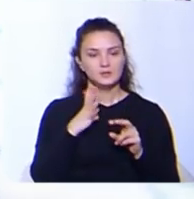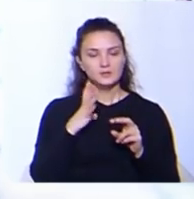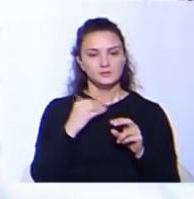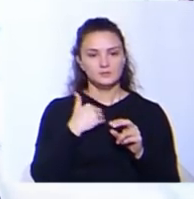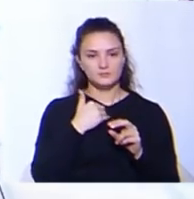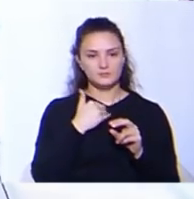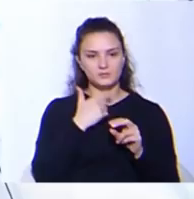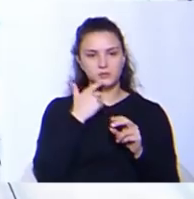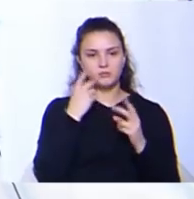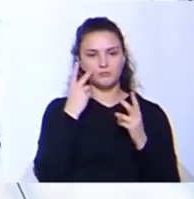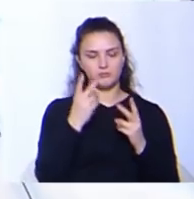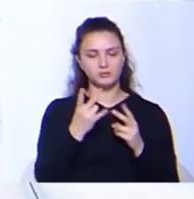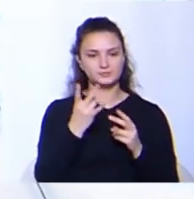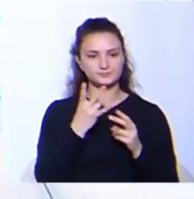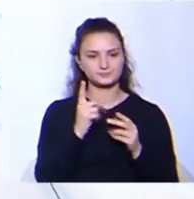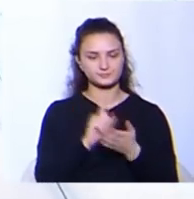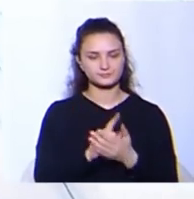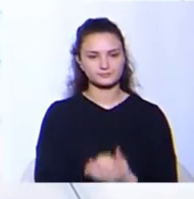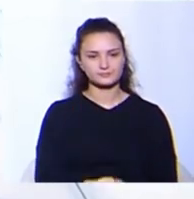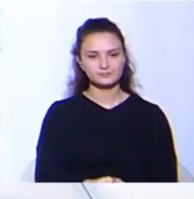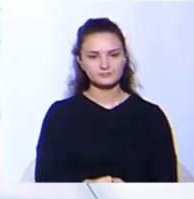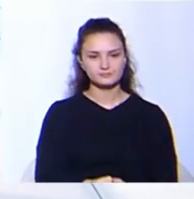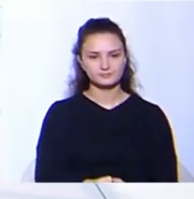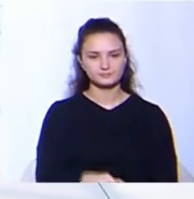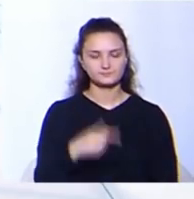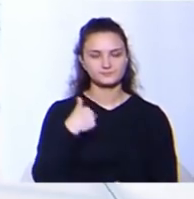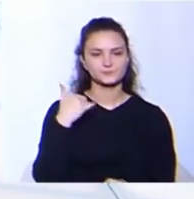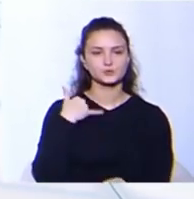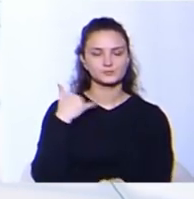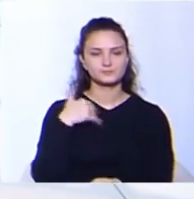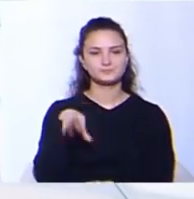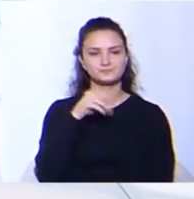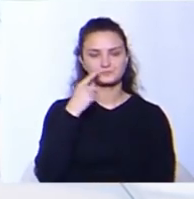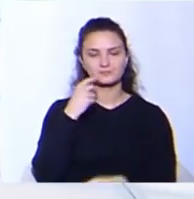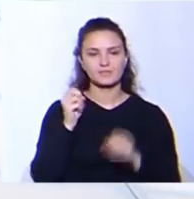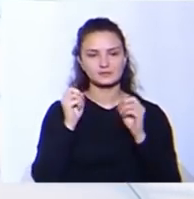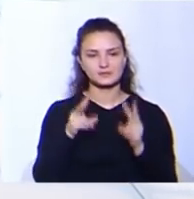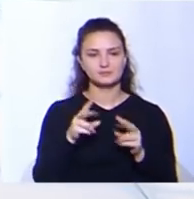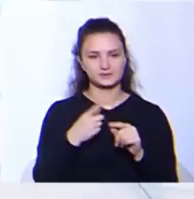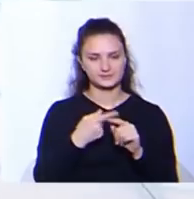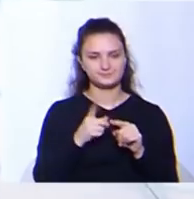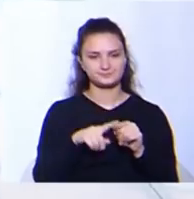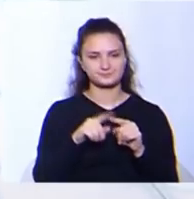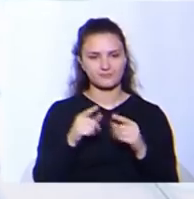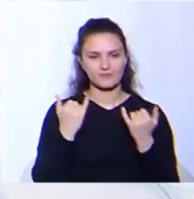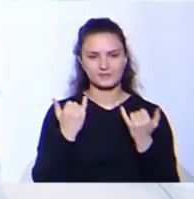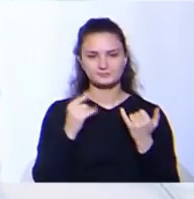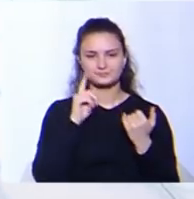მე მინდა მაყურებელმა მიაქციოს ყურადღება ჩვენ მას სტუმრებმა ხაზი გაუსვეს საფრთხეს რომელშიც იმყოფება